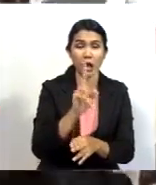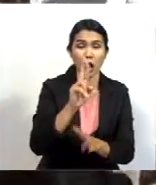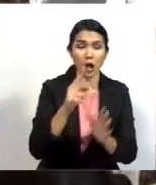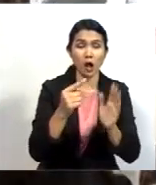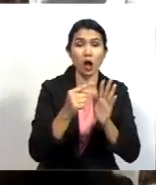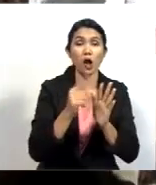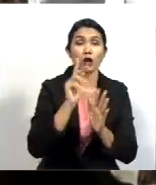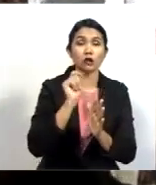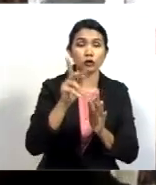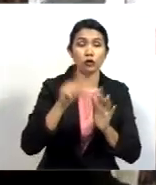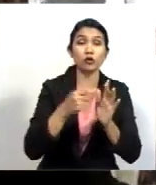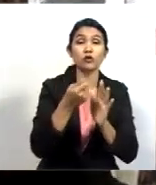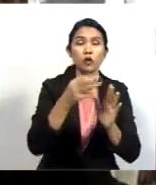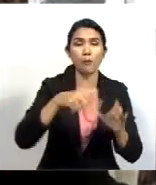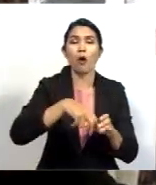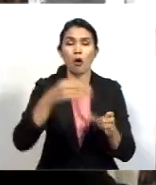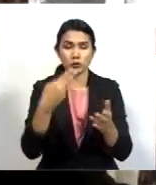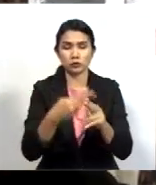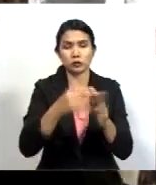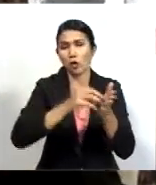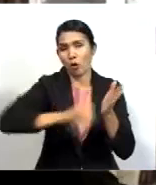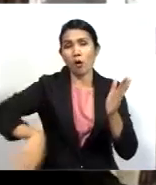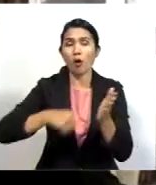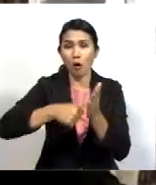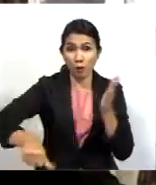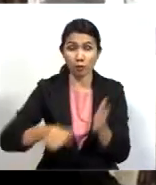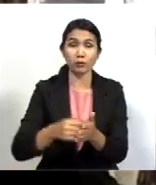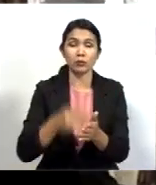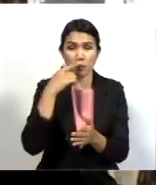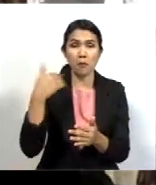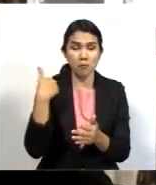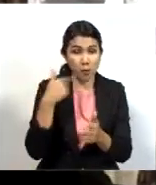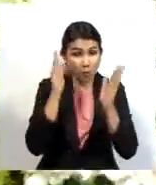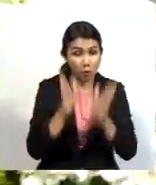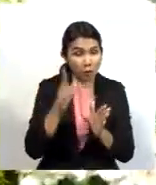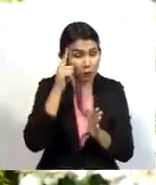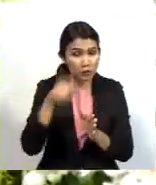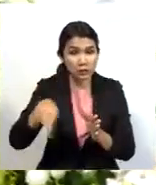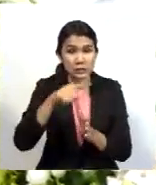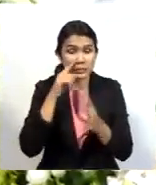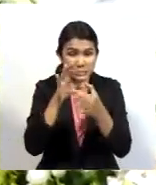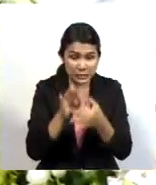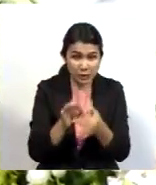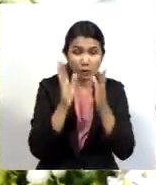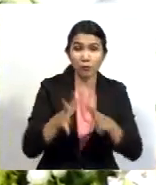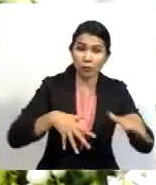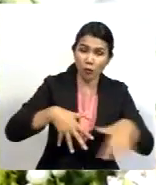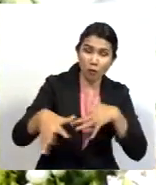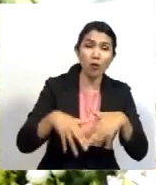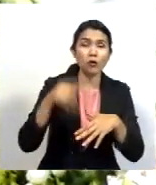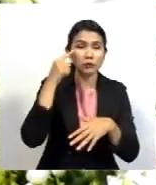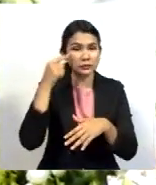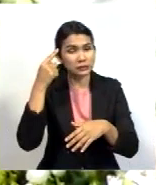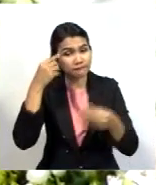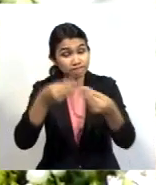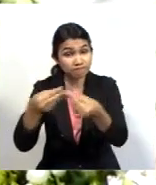รงแรมเซนจูรี่พาร์คกรุงเทพมหานครมีผู้แทนจากหน่วยงานที่เกี่ยวข้องรวมทั้งนักวิชาการและภาคประชาชนร่วมการแสดง